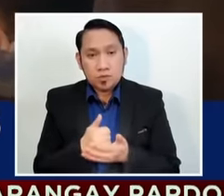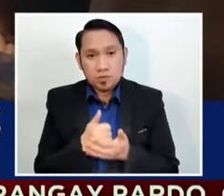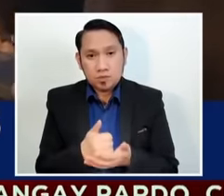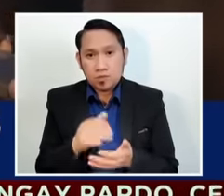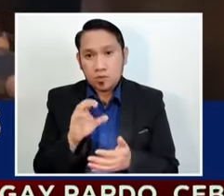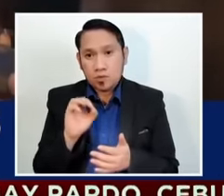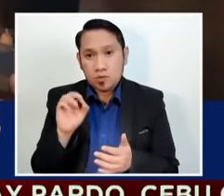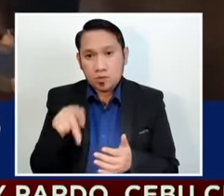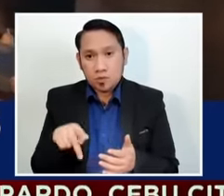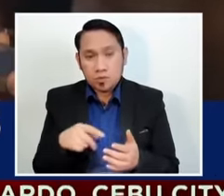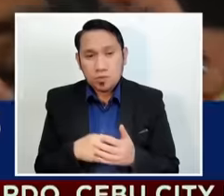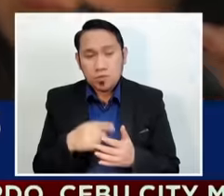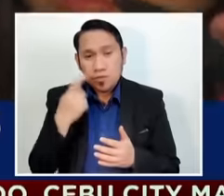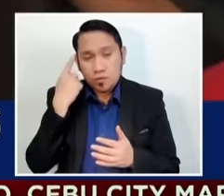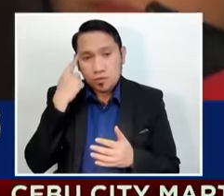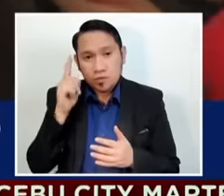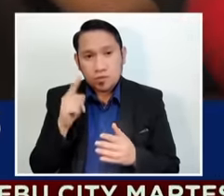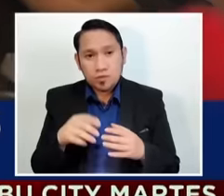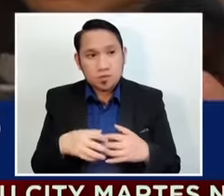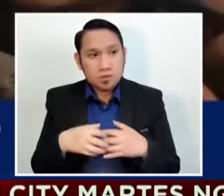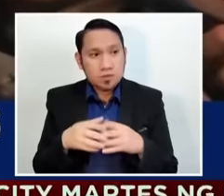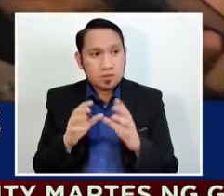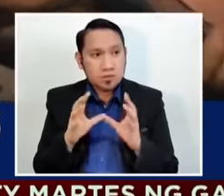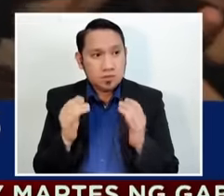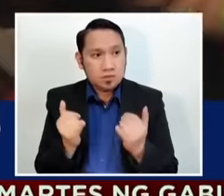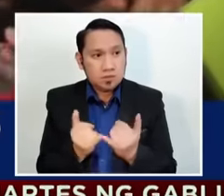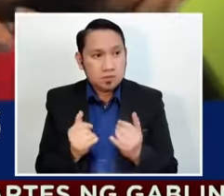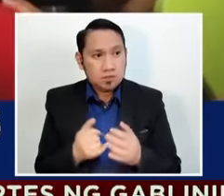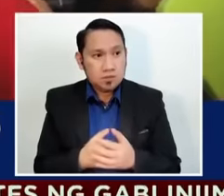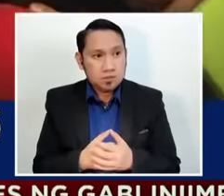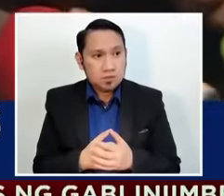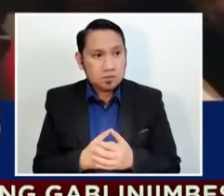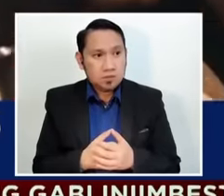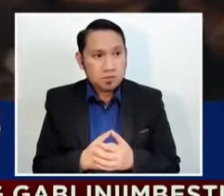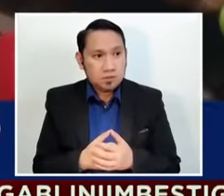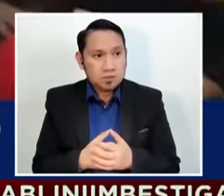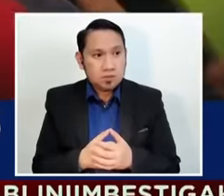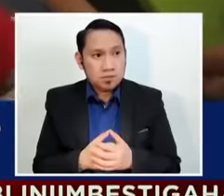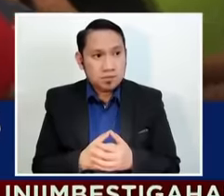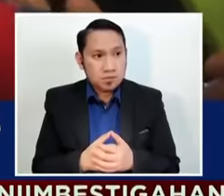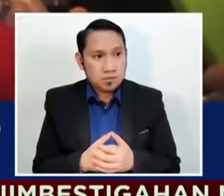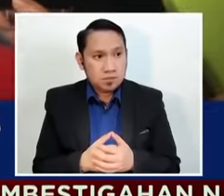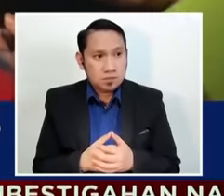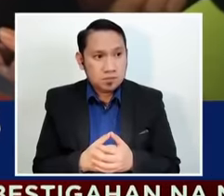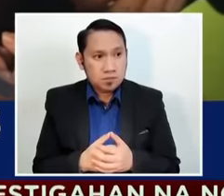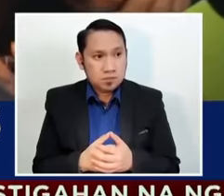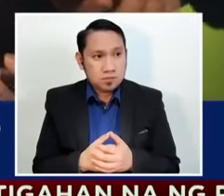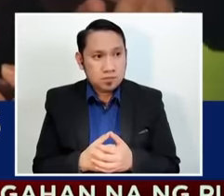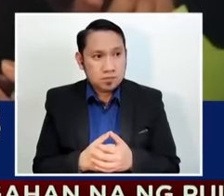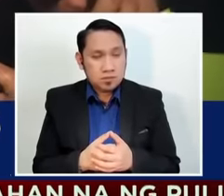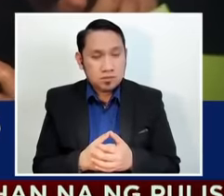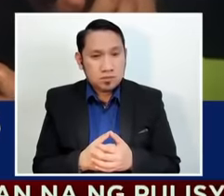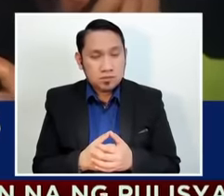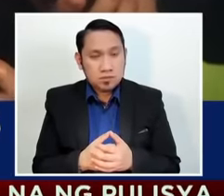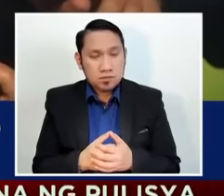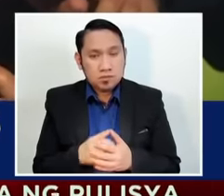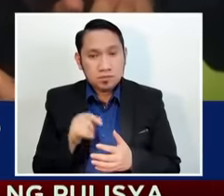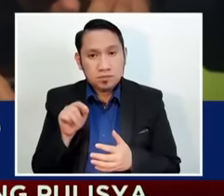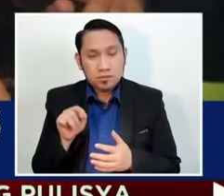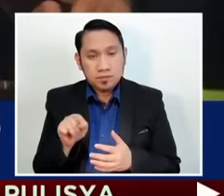cooperative or corporation. Nasanay na kami dito sa transport strike na ginagawa